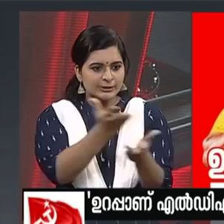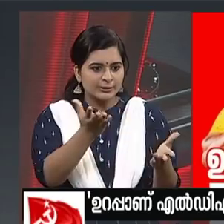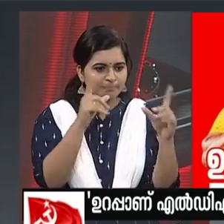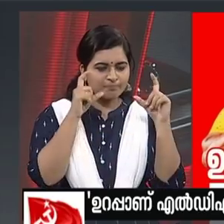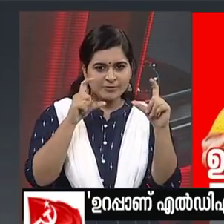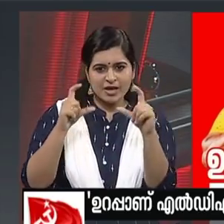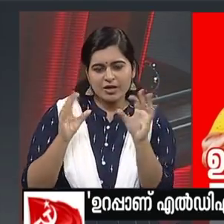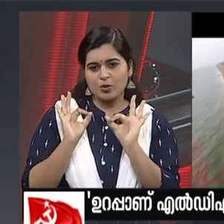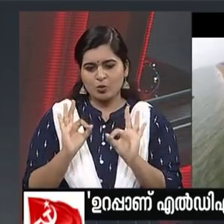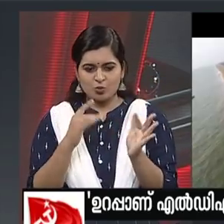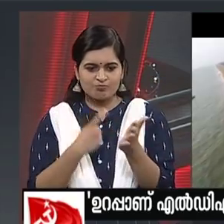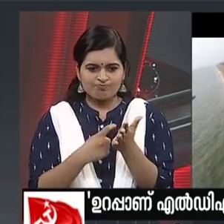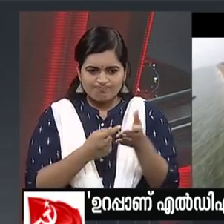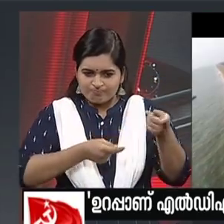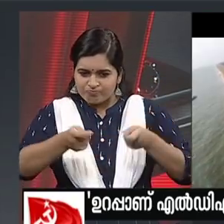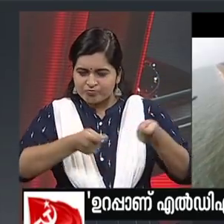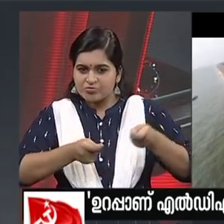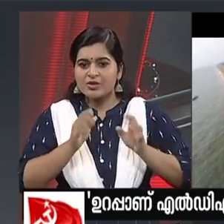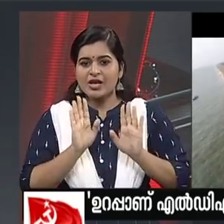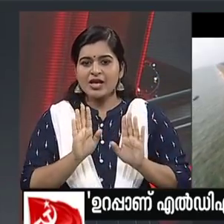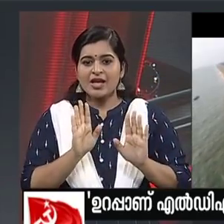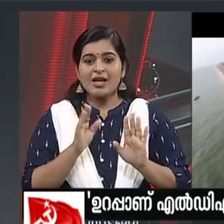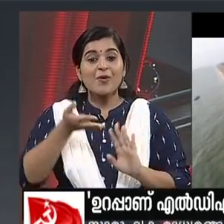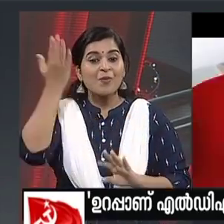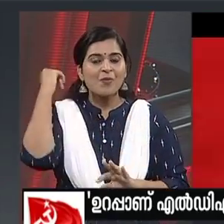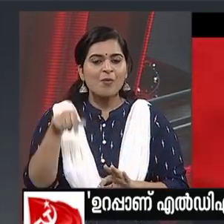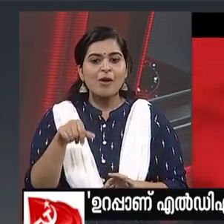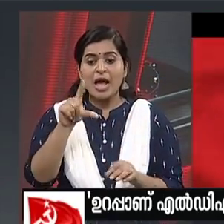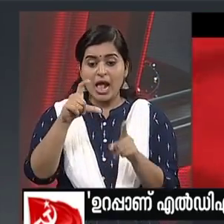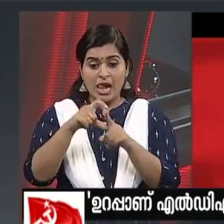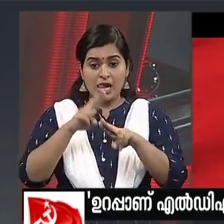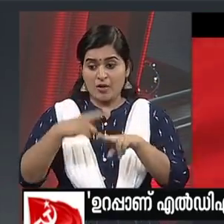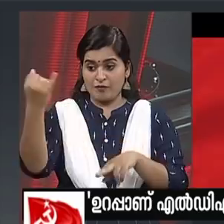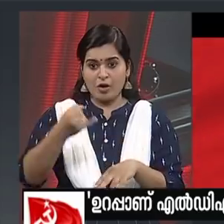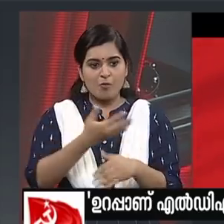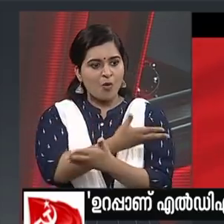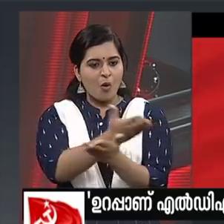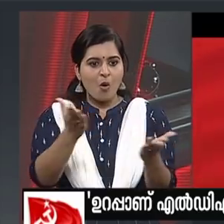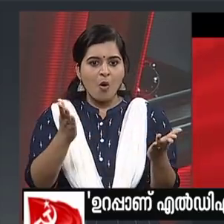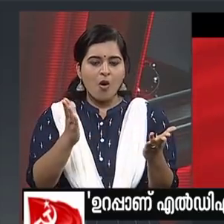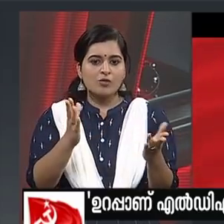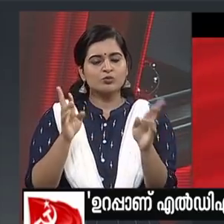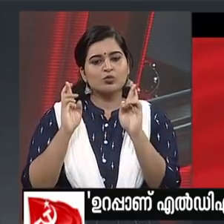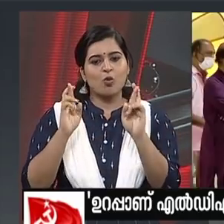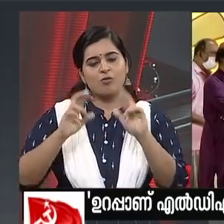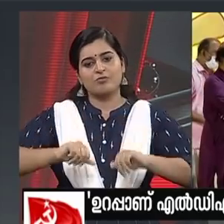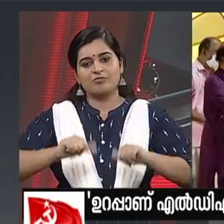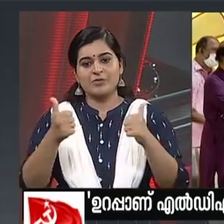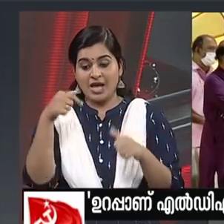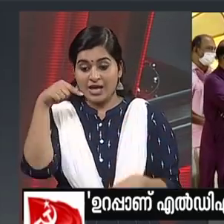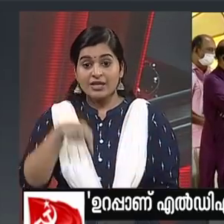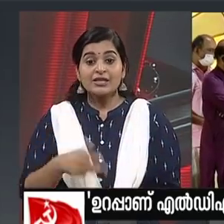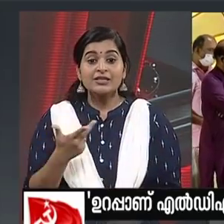ഈ തെരഞ്ഞെടുപ്പിലെ ടാഗ്ലൈൻ. LDF വരും, എല്ലാം ശരിയാകുമെന്ന കഴിഞ്ഞ തവണത്തെ പരസ്യവാചകം വലിയ ചർച്ചയായിരുന്നു. ഉറപ്പാണ് LDF